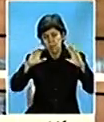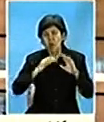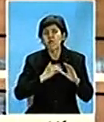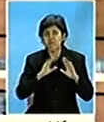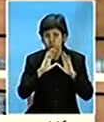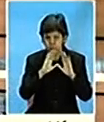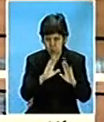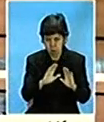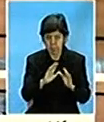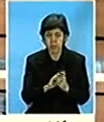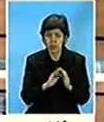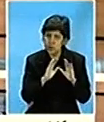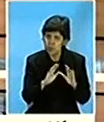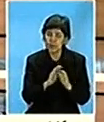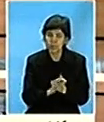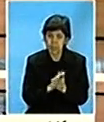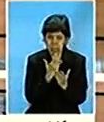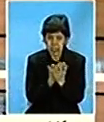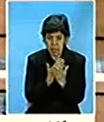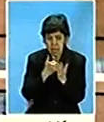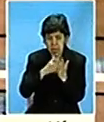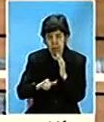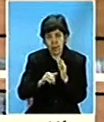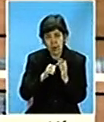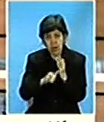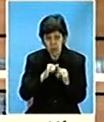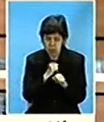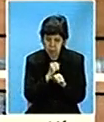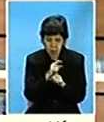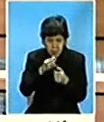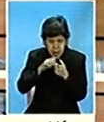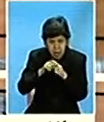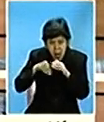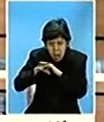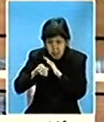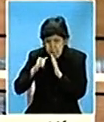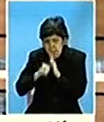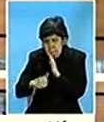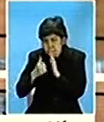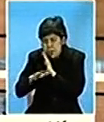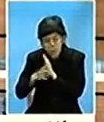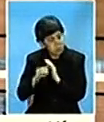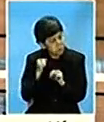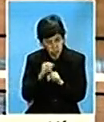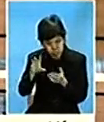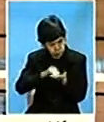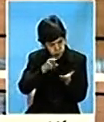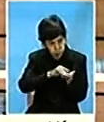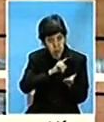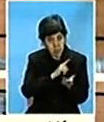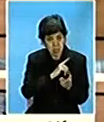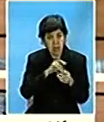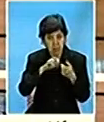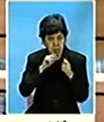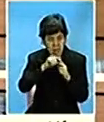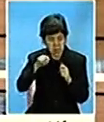าให้เก็บรูรั่วให้หมดก็ยอมรับว่าภาษีวันนี้รูรั่วนั้น